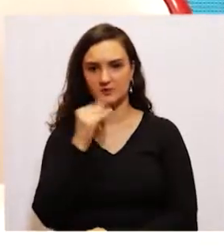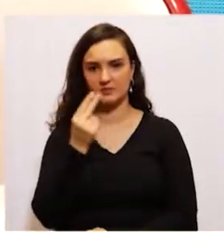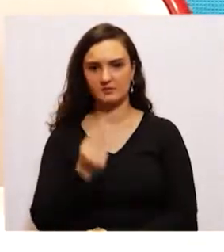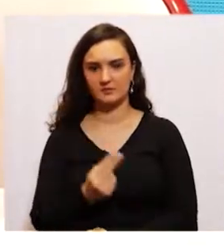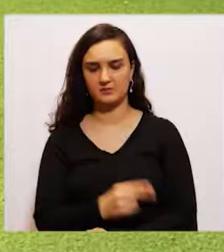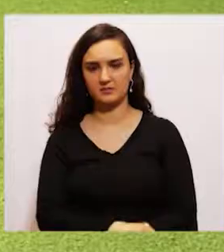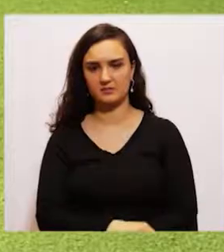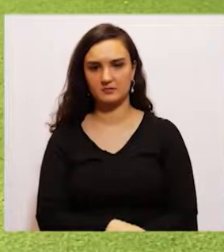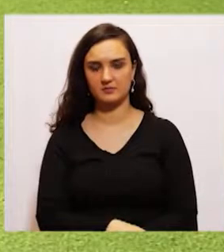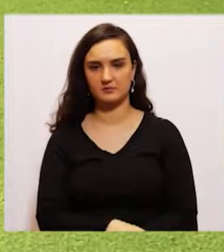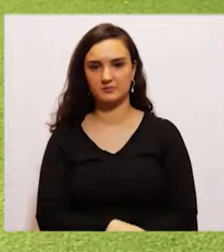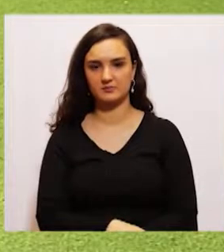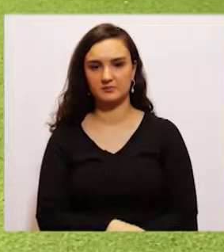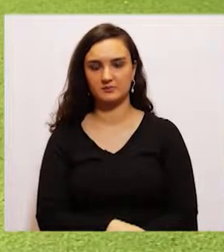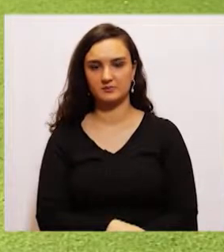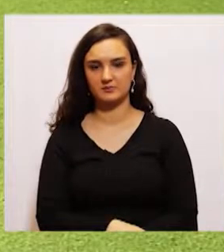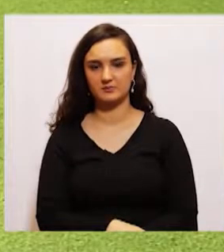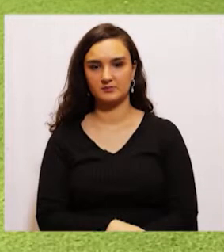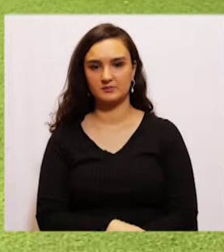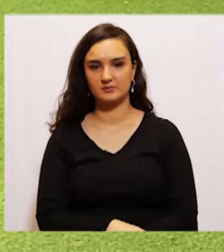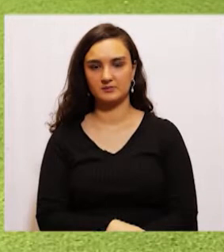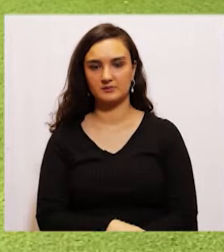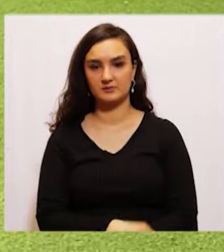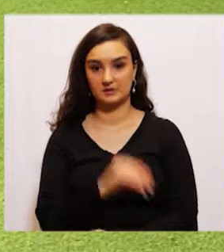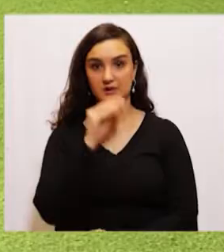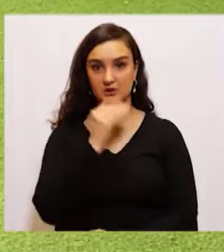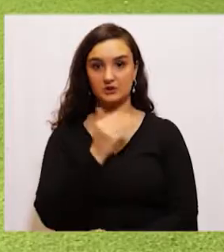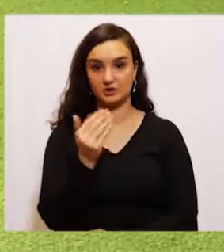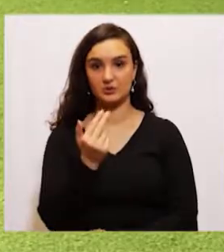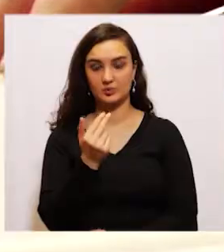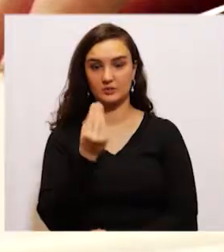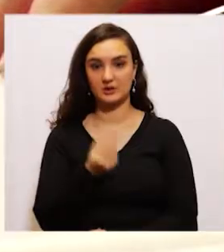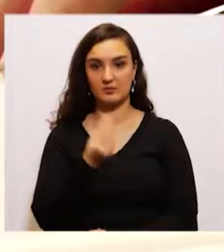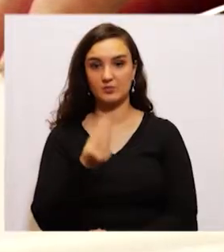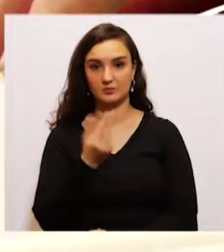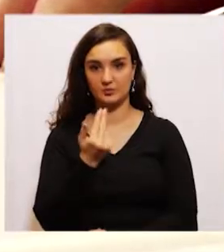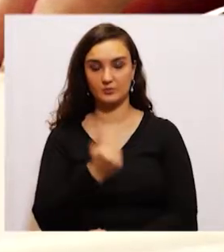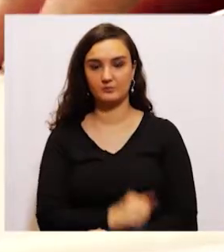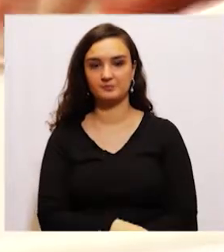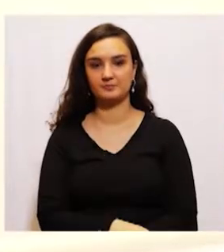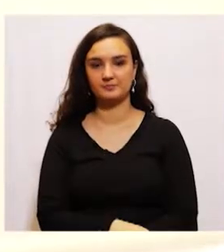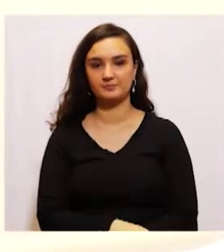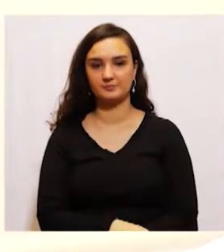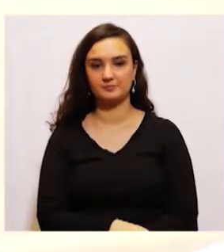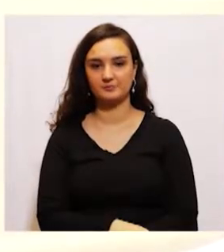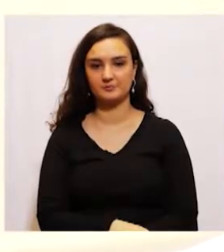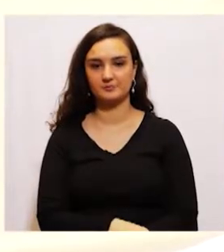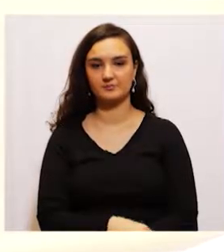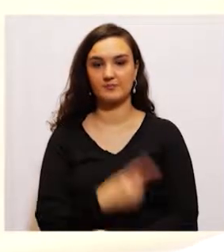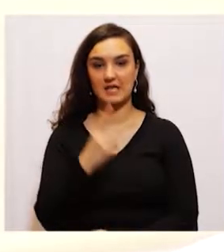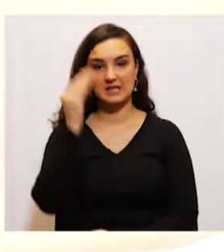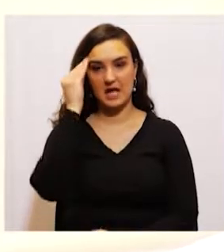დახატო. აი ზემოთ რაღაც ადგილი. ეს ძაღლია ხო შენი? სათამაშო ხო? მაშინ ერთ